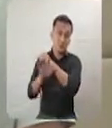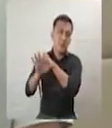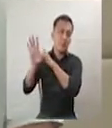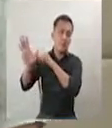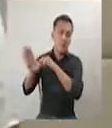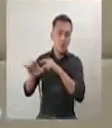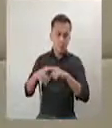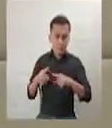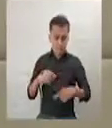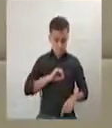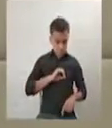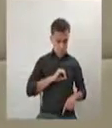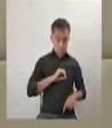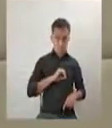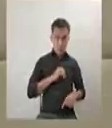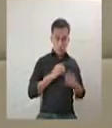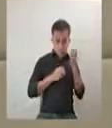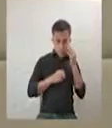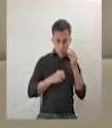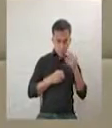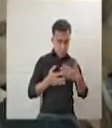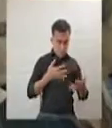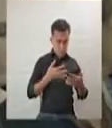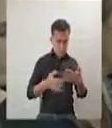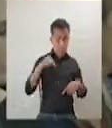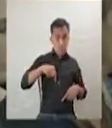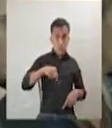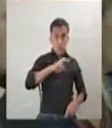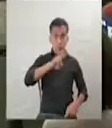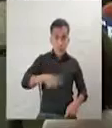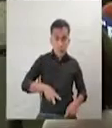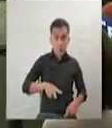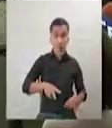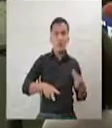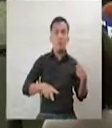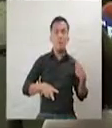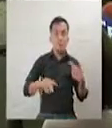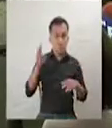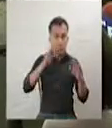yon. Pero sa aming karanasan, even dito sa Valenzuela,